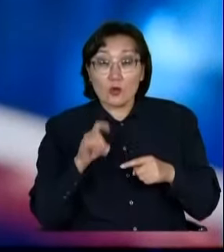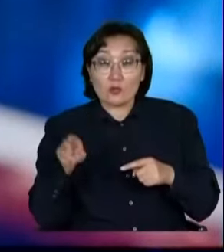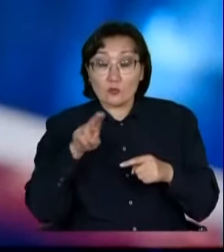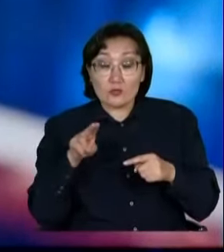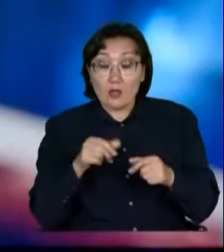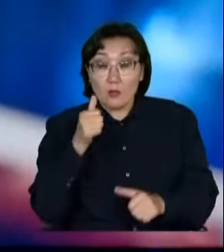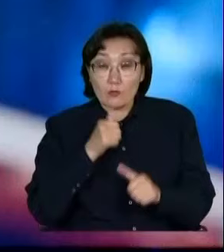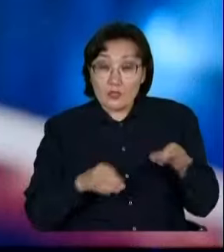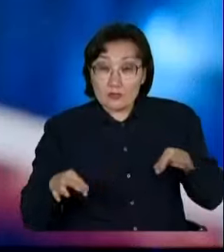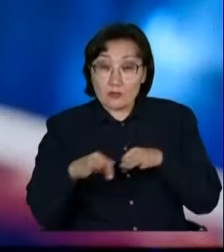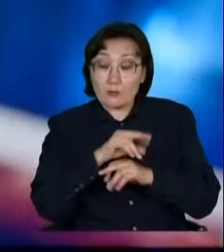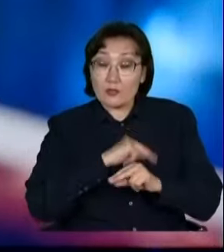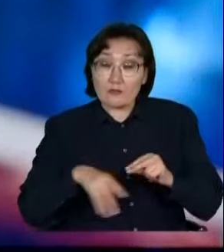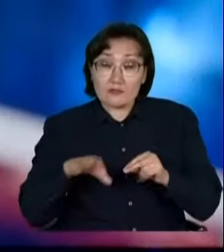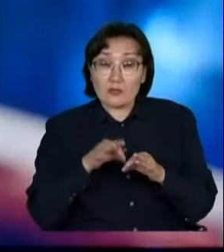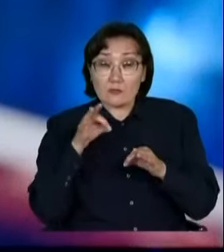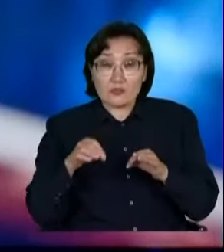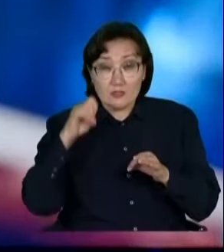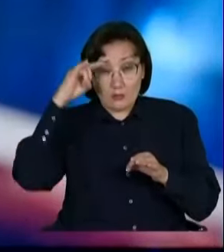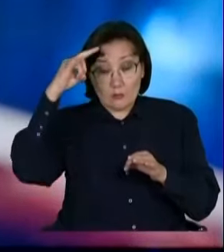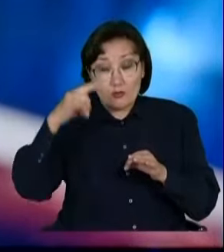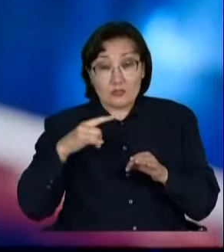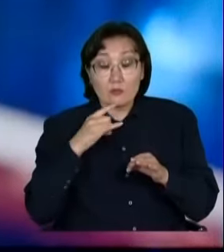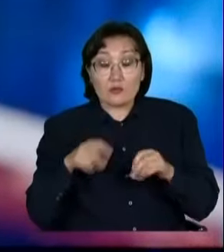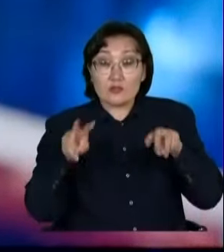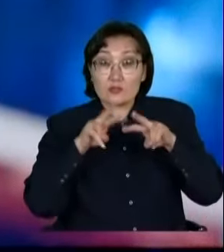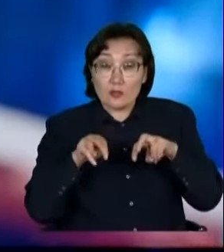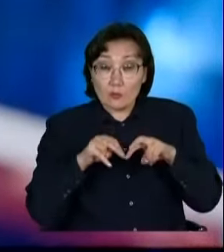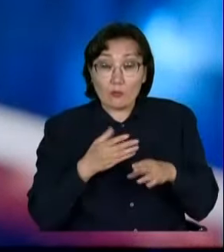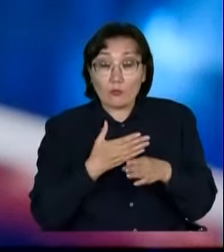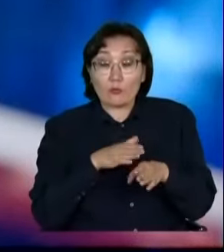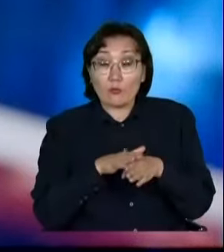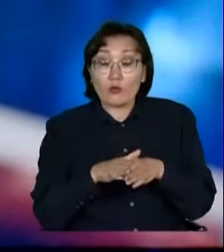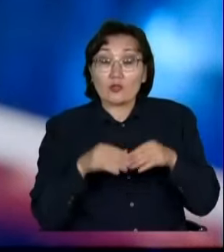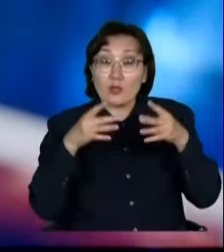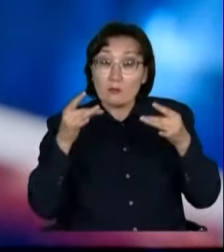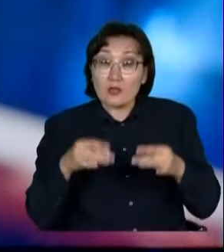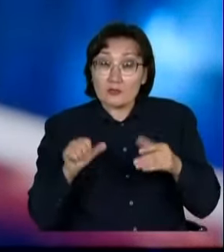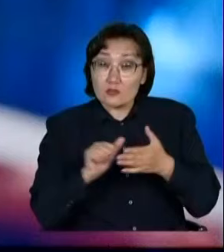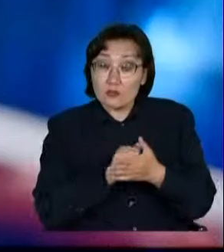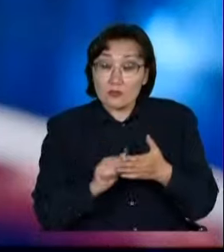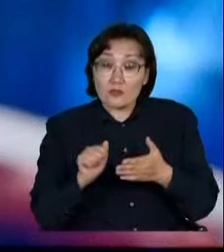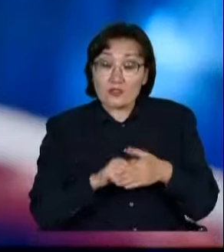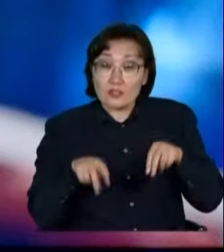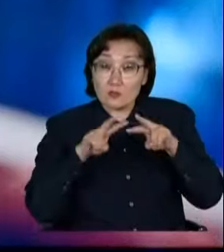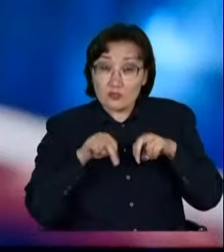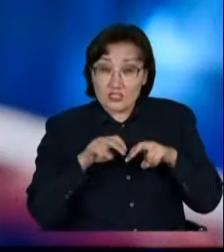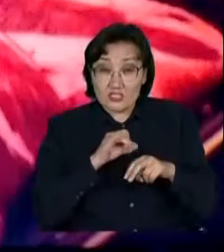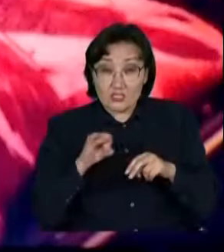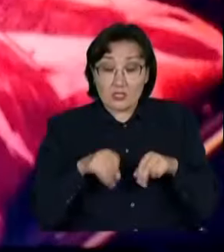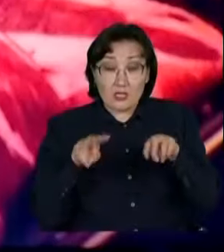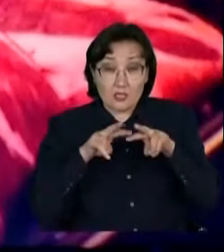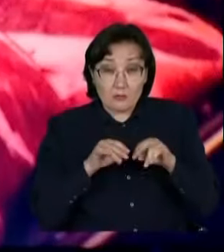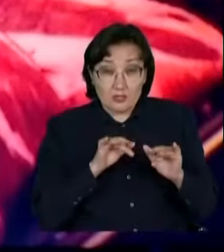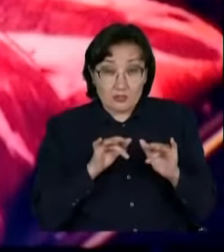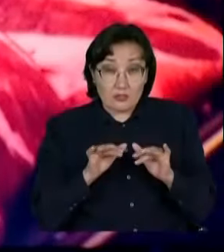Минсельхоза работает во всех регионах страны. Сканирование покажет полный пакет документов о сертификации, лабораторных исследованиях и